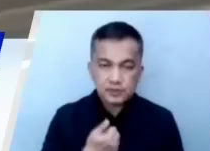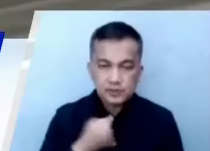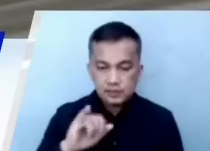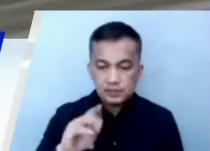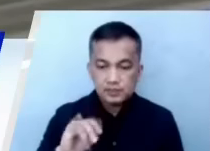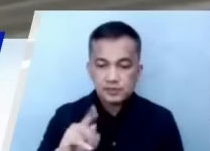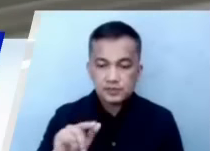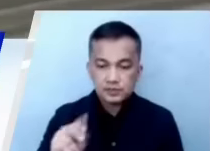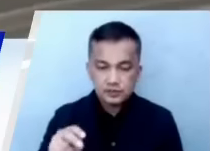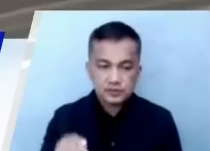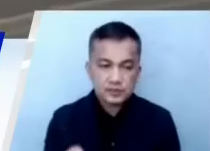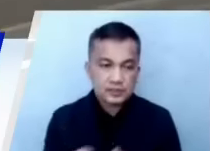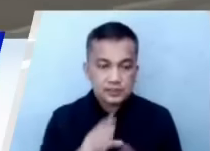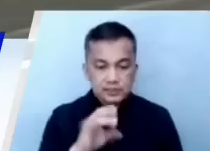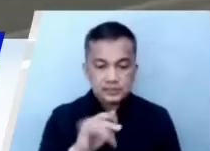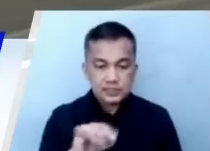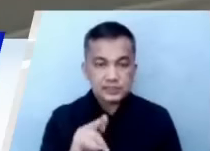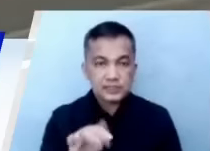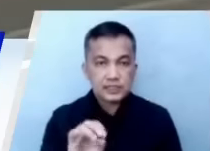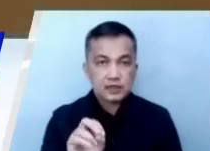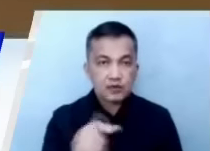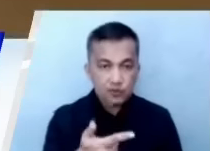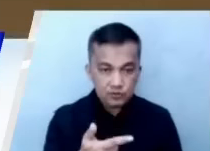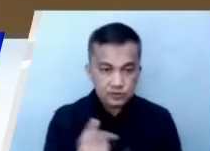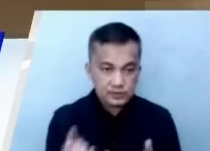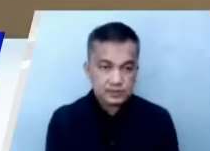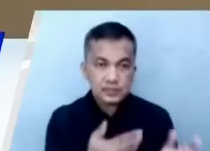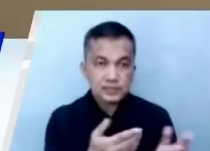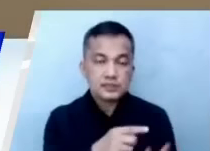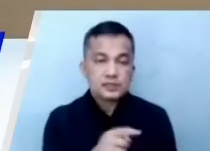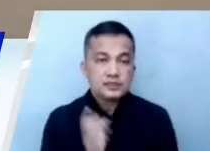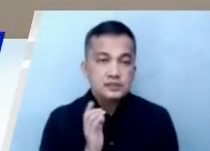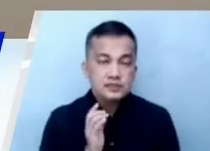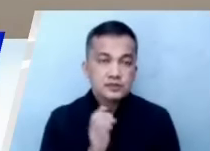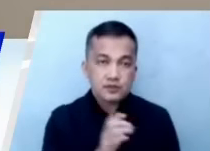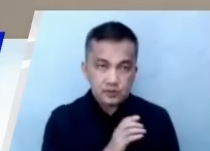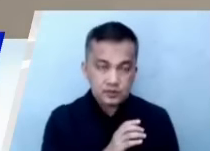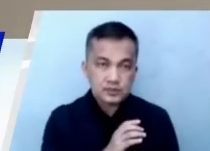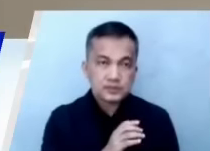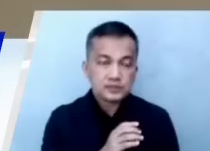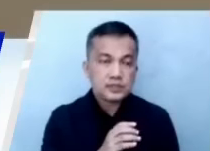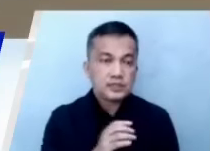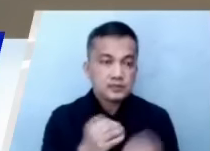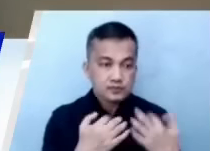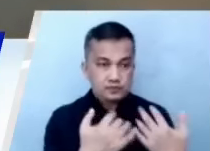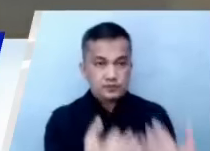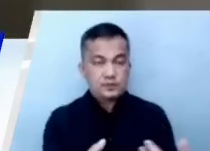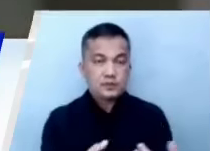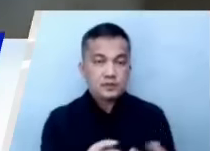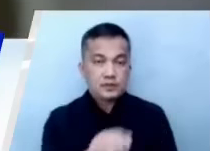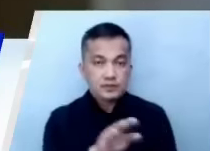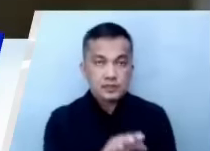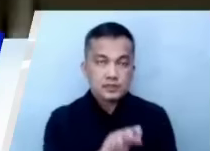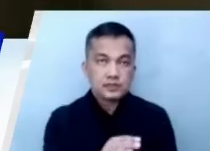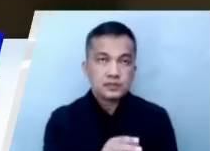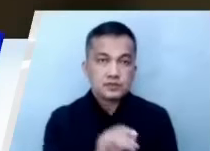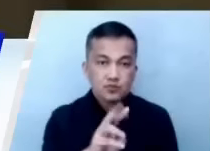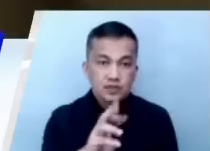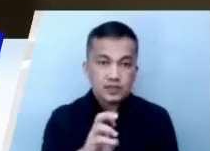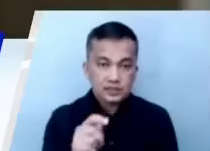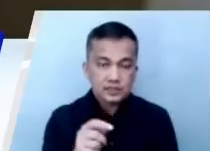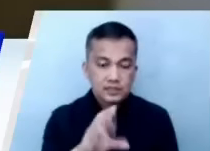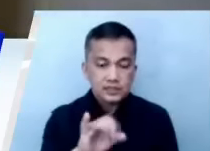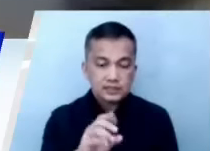Leong naman, dinala sa detention facility ng Batasan bandang tanghali dahil din sa arrest warrant matapos ma-cite in